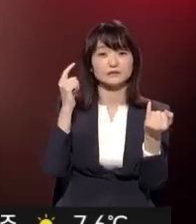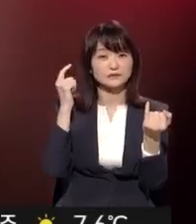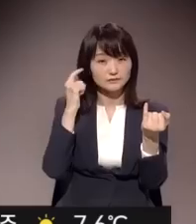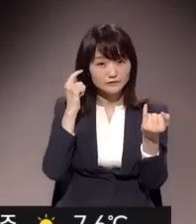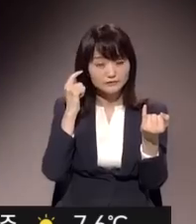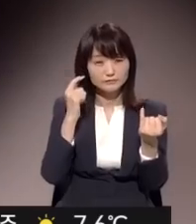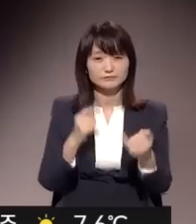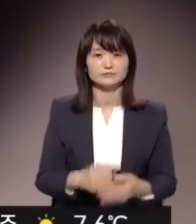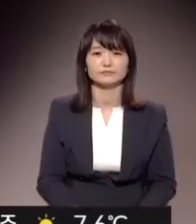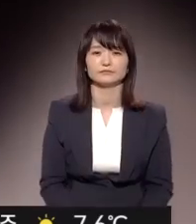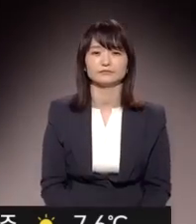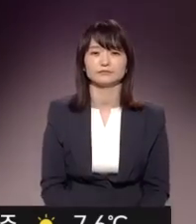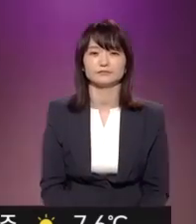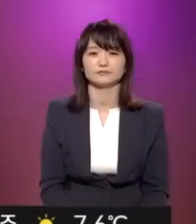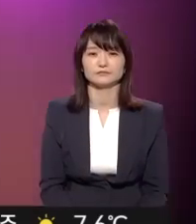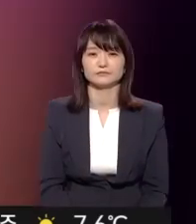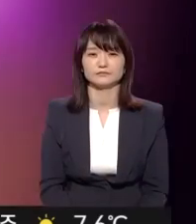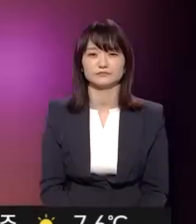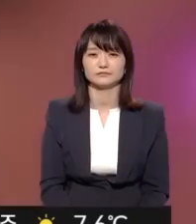다시 이어가겠습니다.